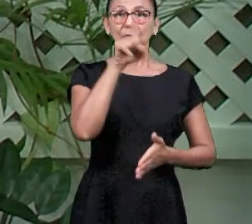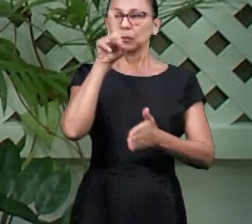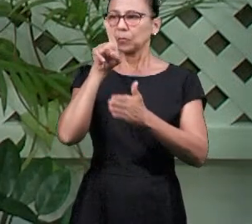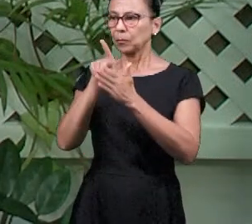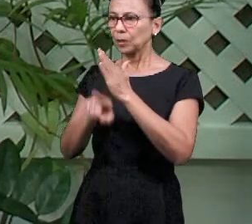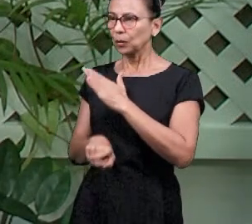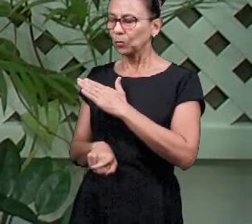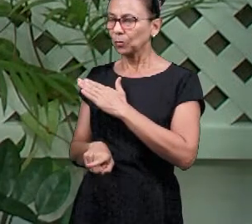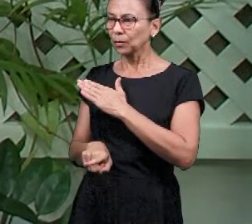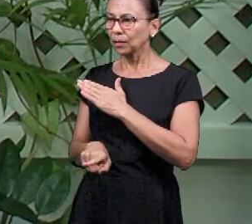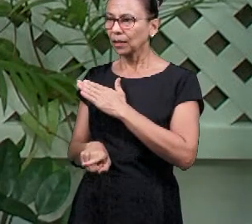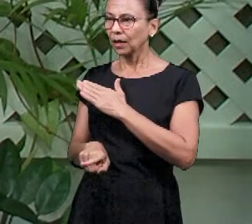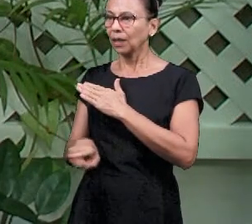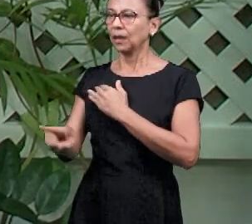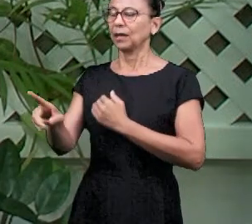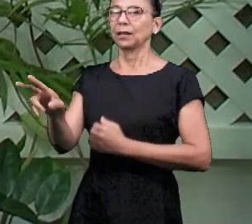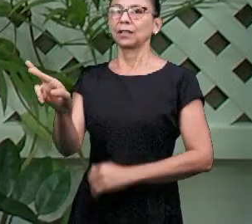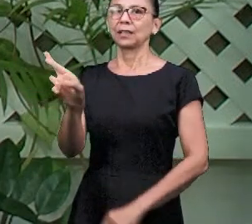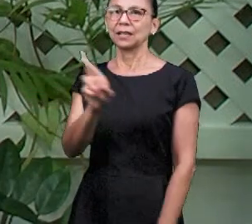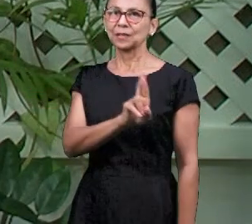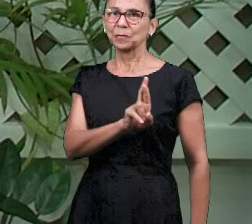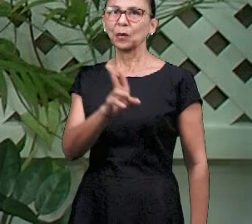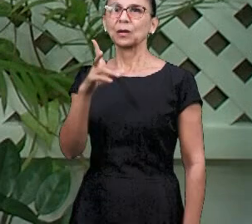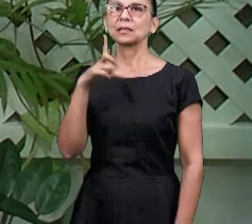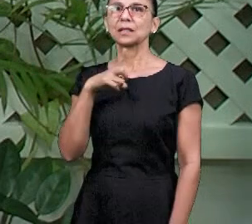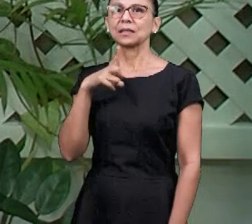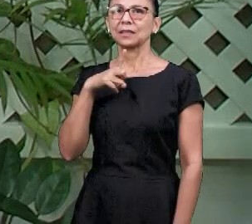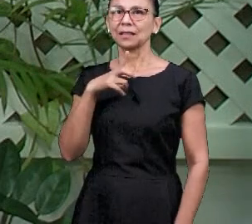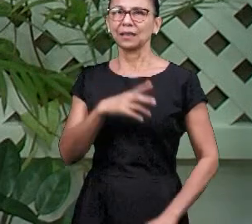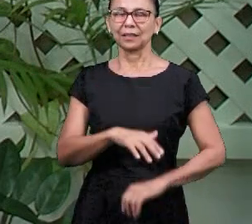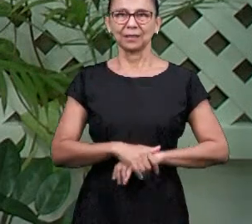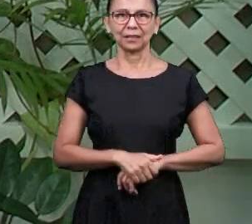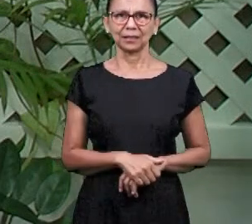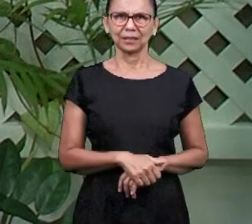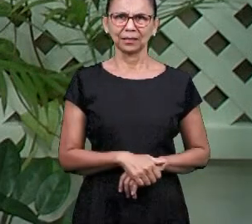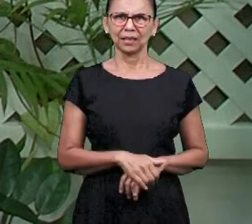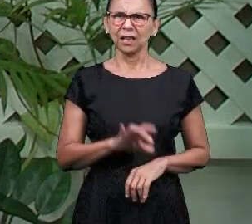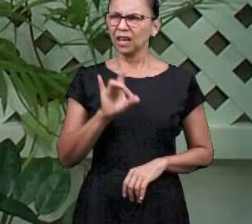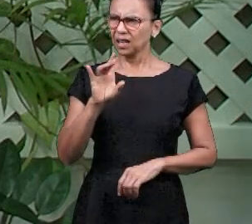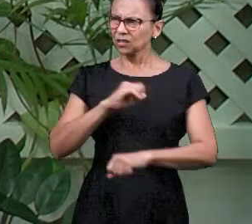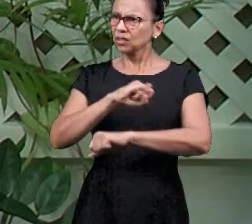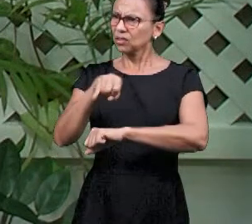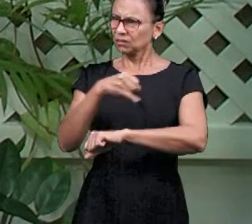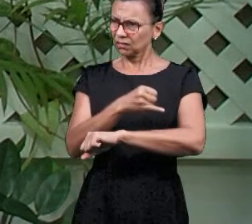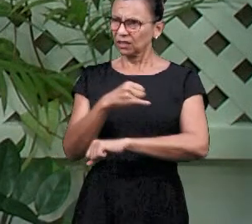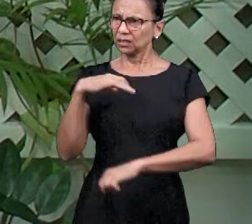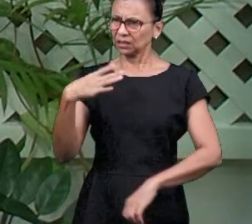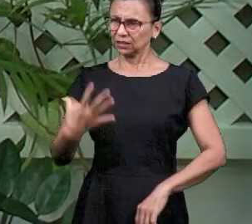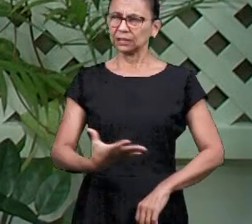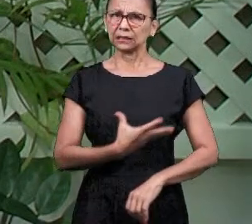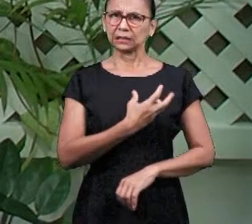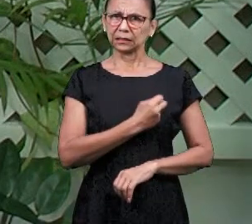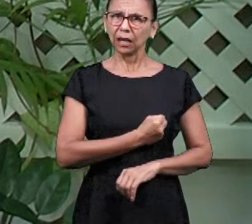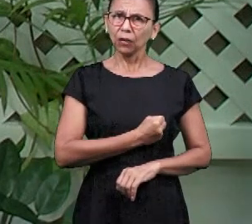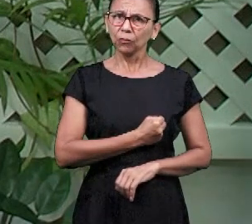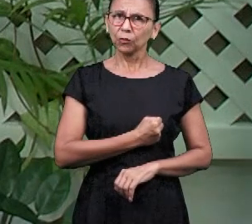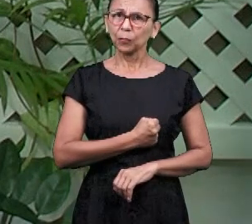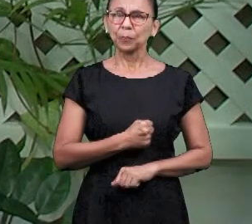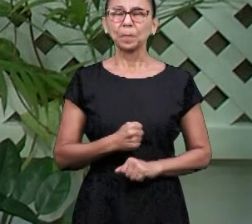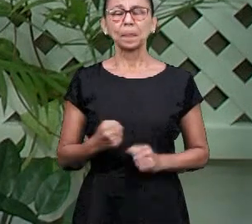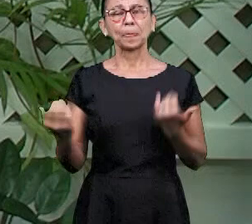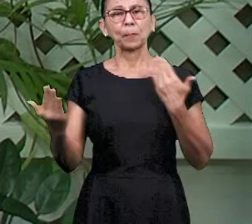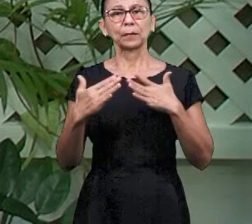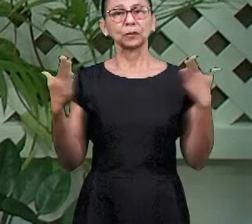exclusivement de boire l'eau nécessaire que tout le monde boit. Mais c'est que maintenant, à partir